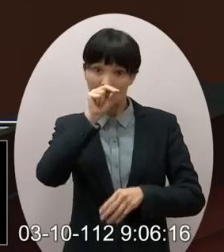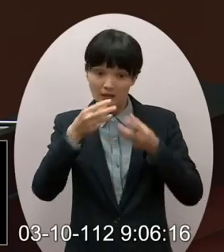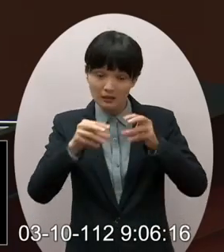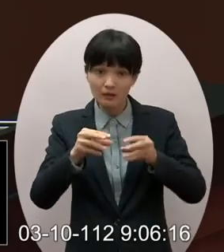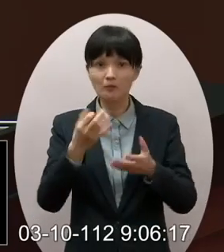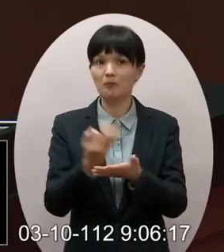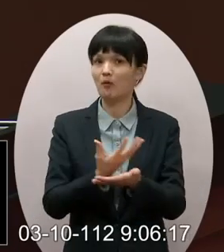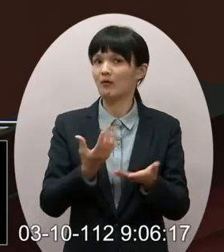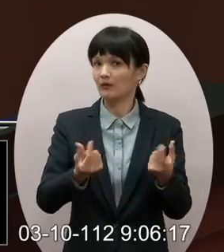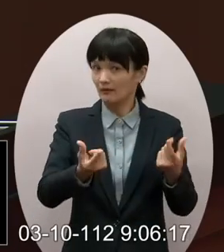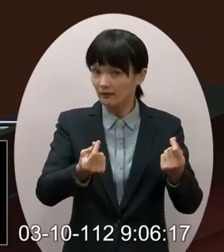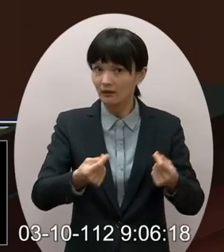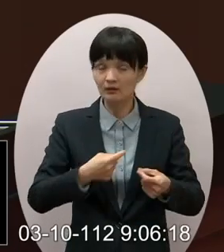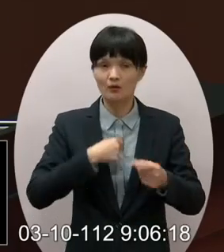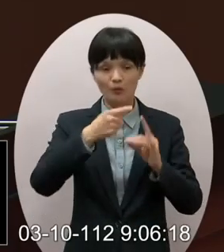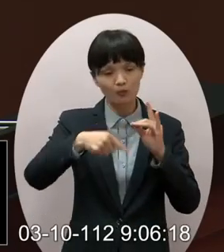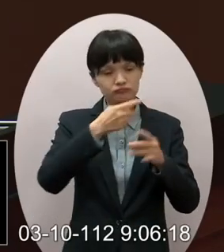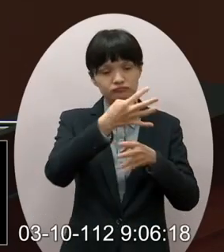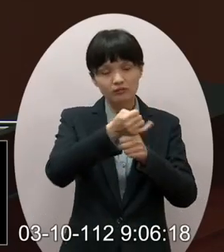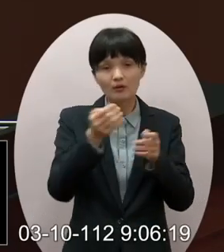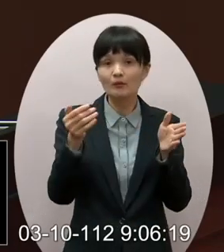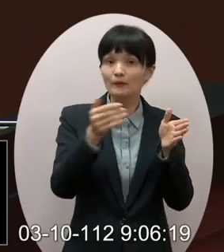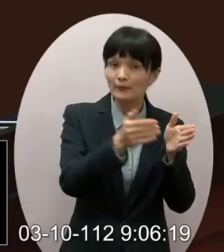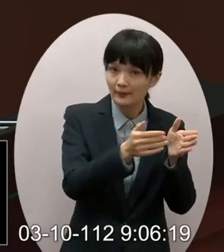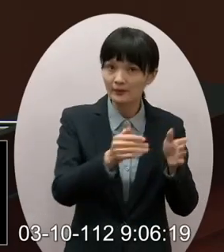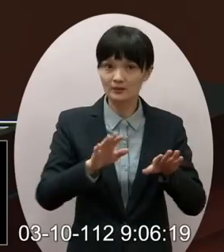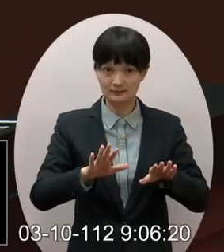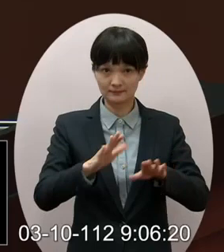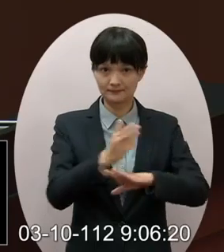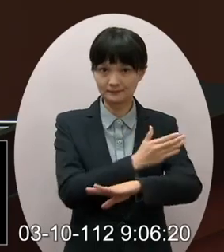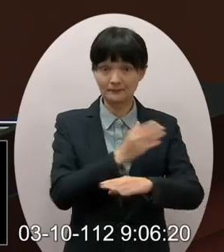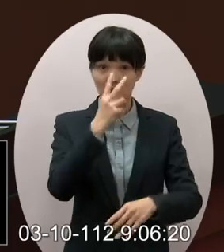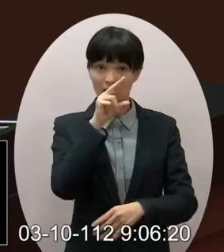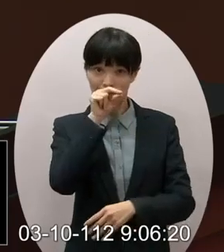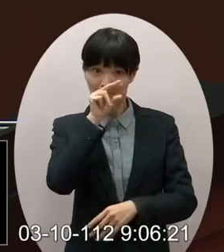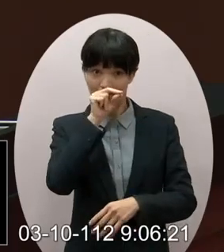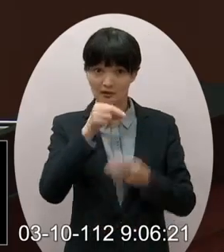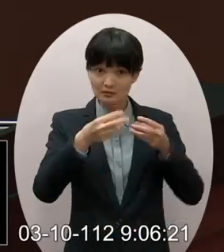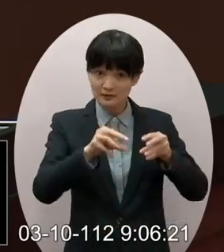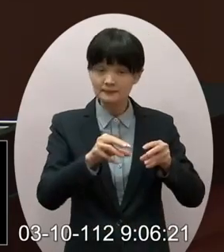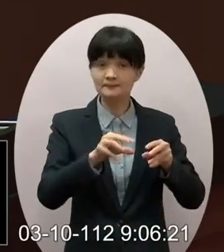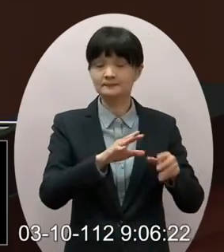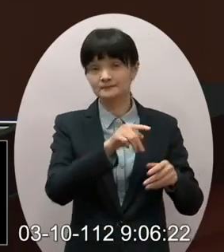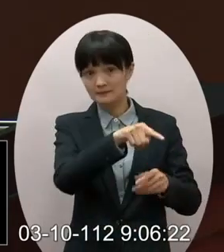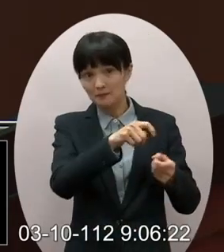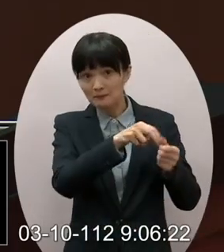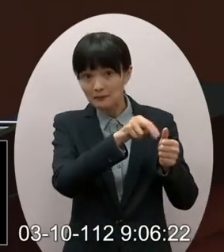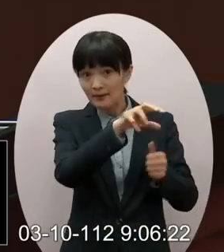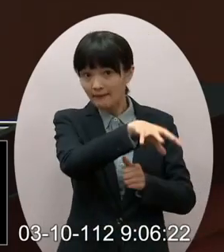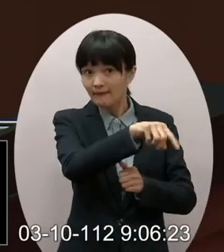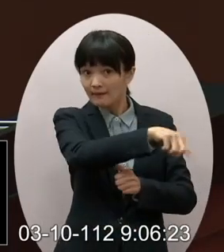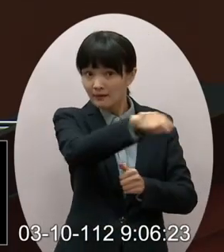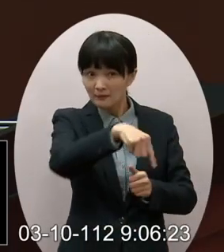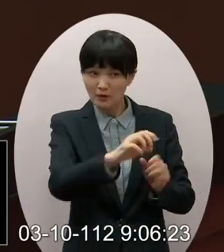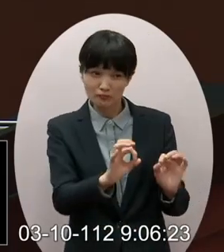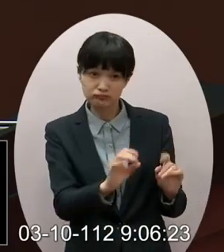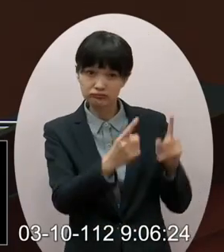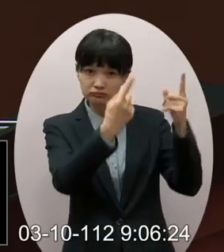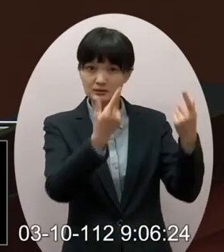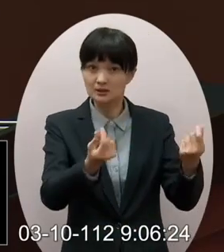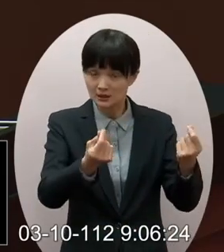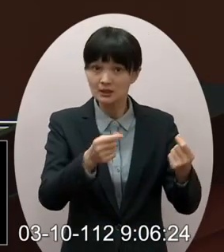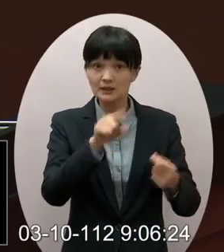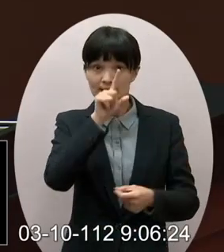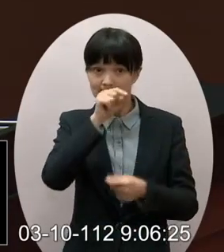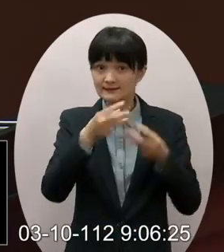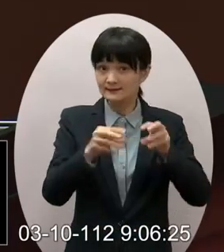端午连假也已经即将到来，今天起鸭蛋的产地价、批发价甚至也都上涨，鸡蛋价